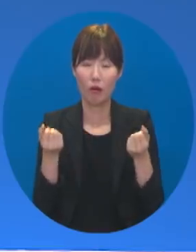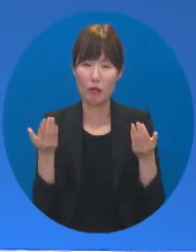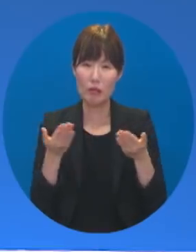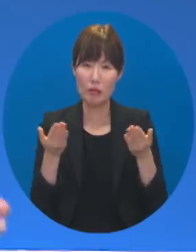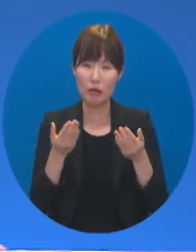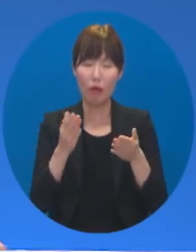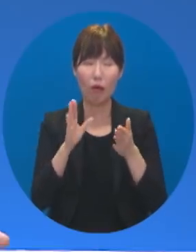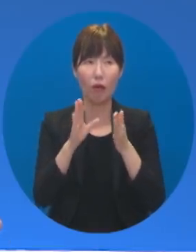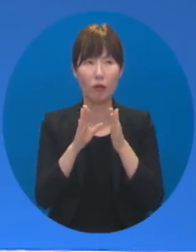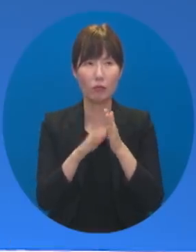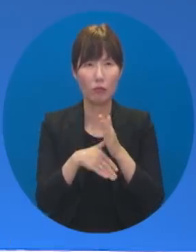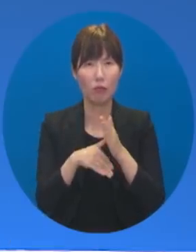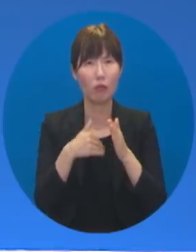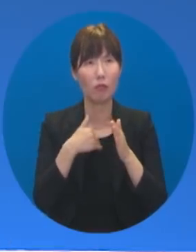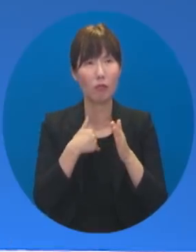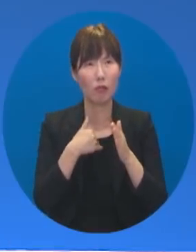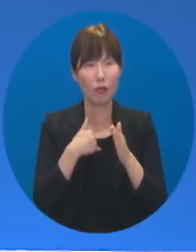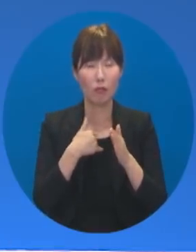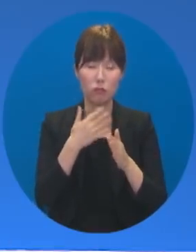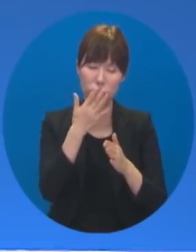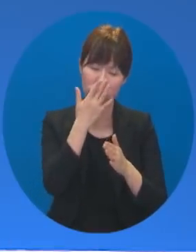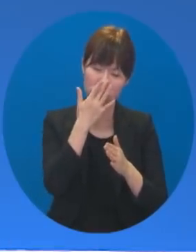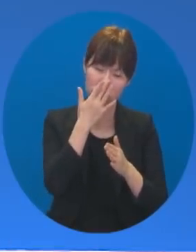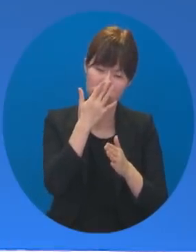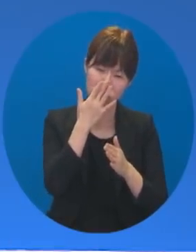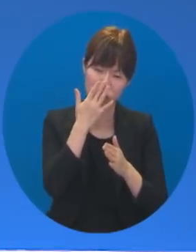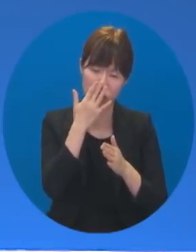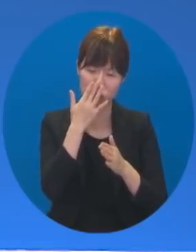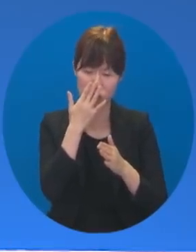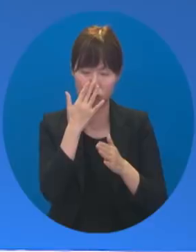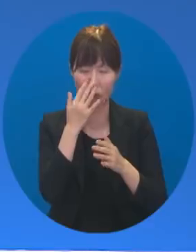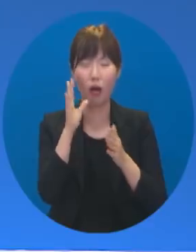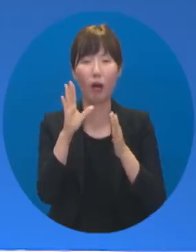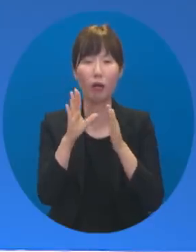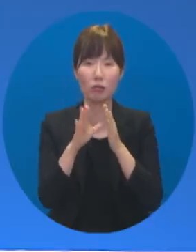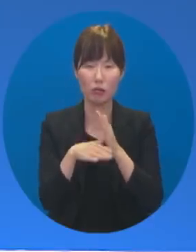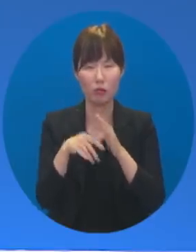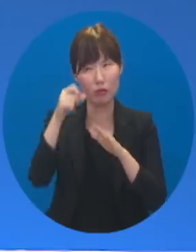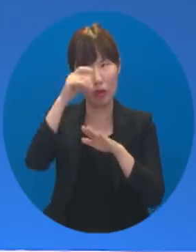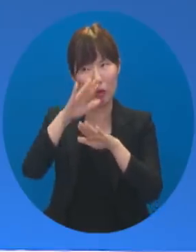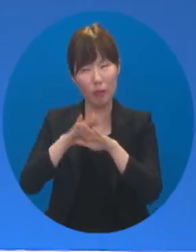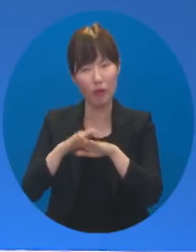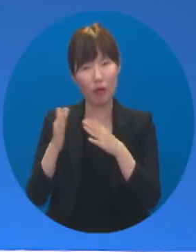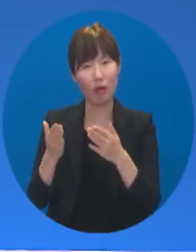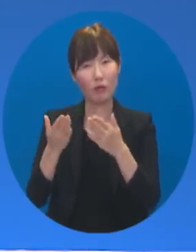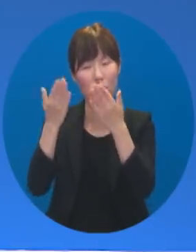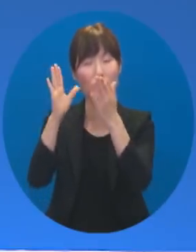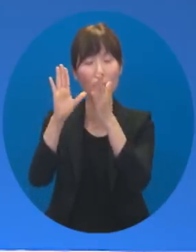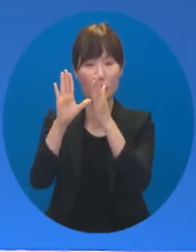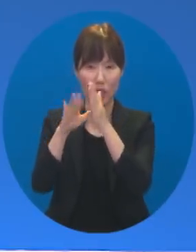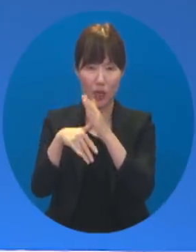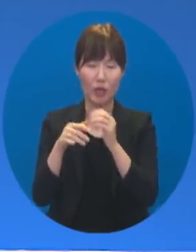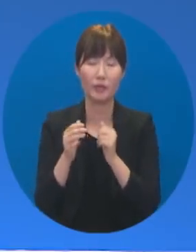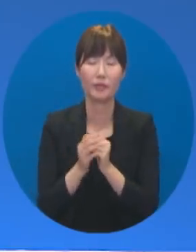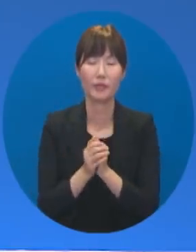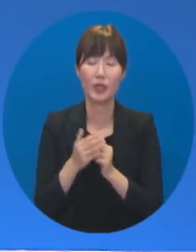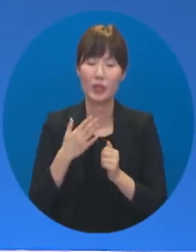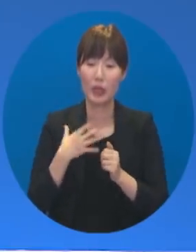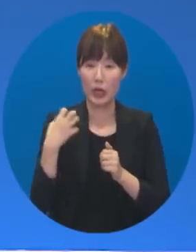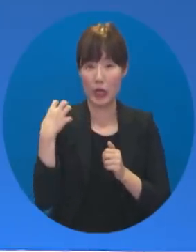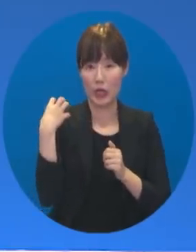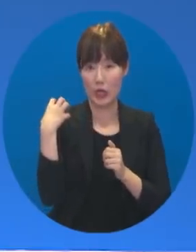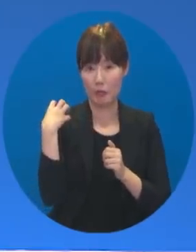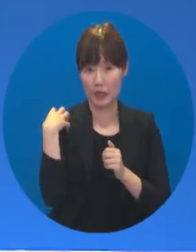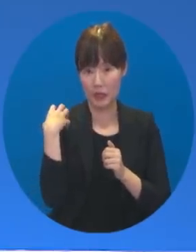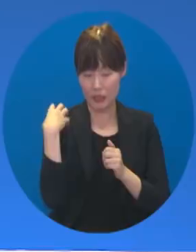없으면서도 사역을 할 때 그래서 그 교구에 가서 같이 예배를 드릴 때 제가 맡은 교구는 좀 나이가